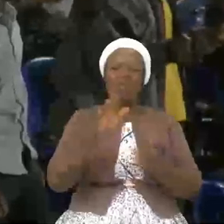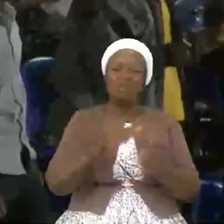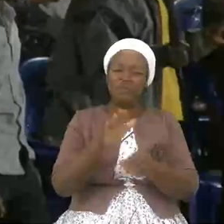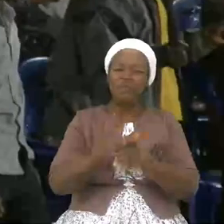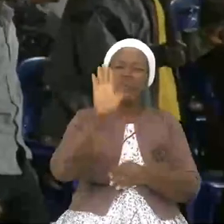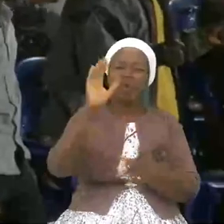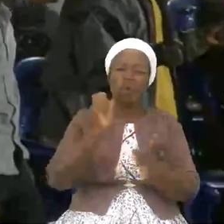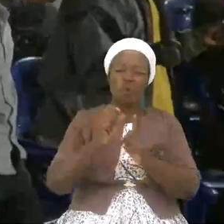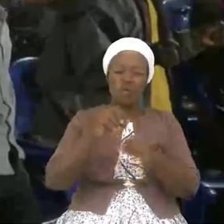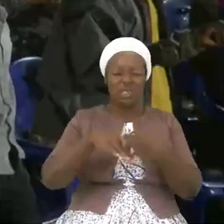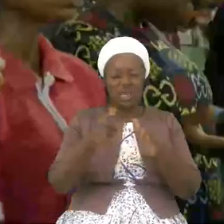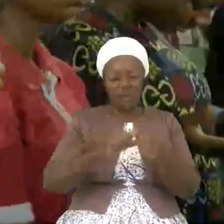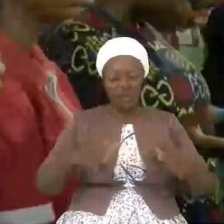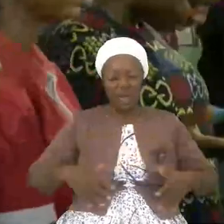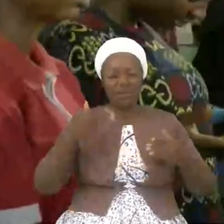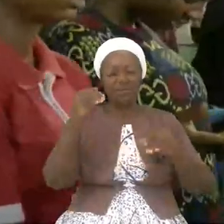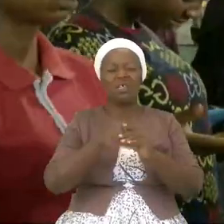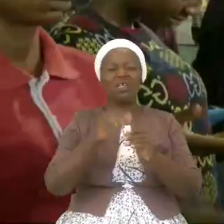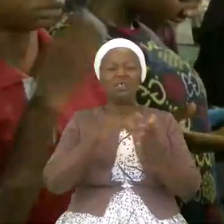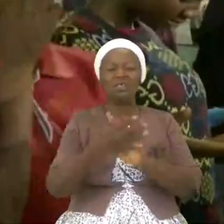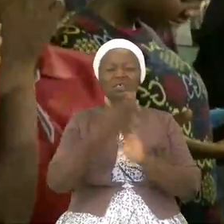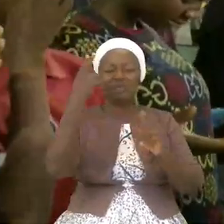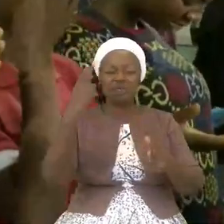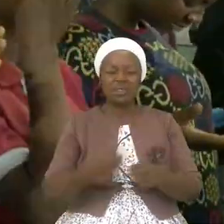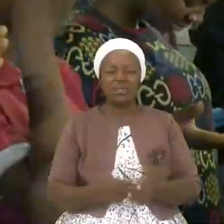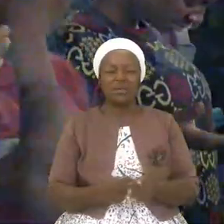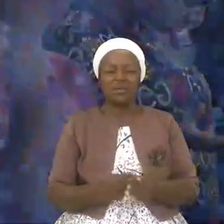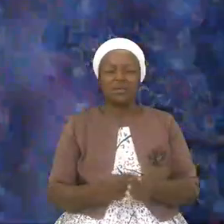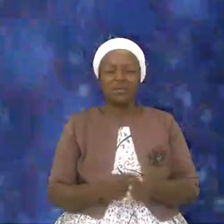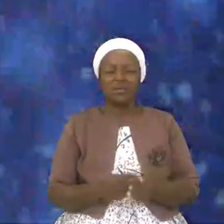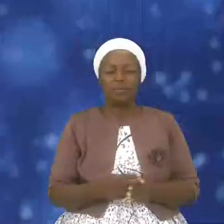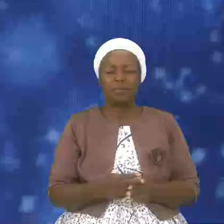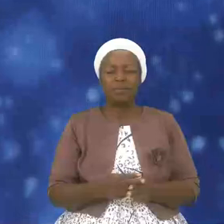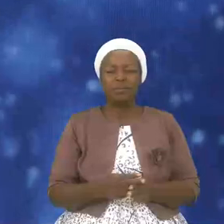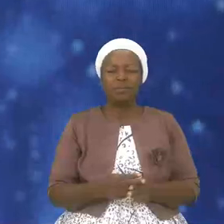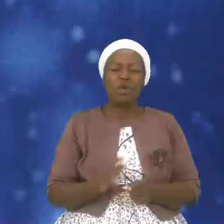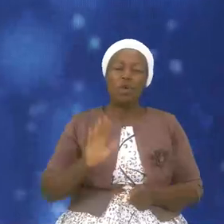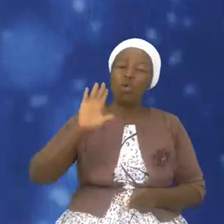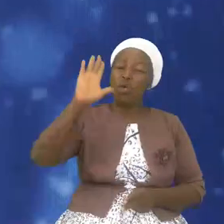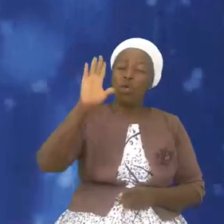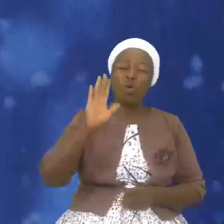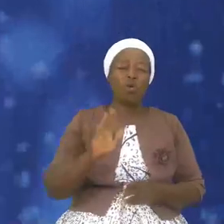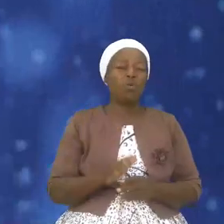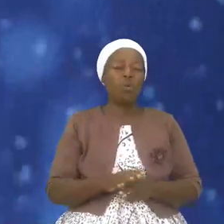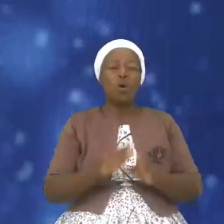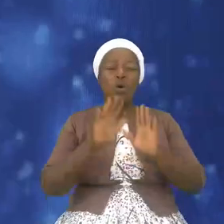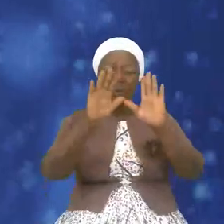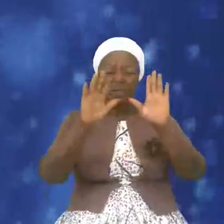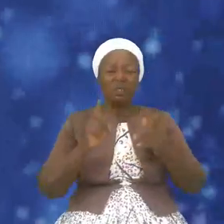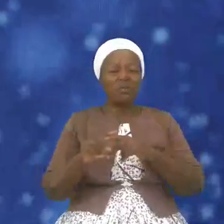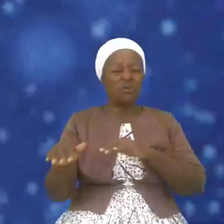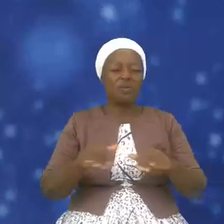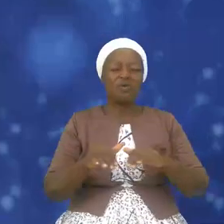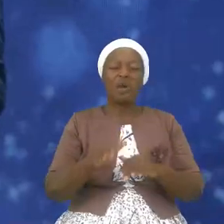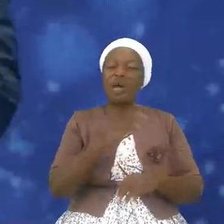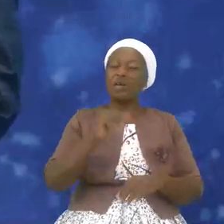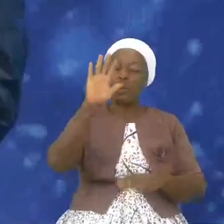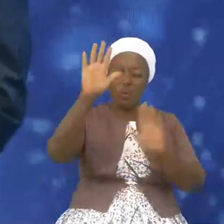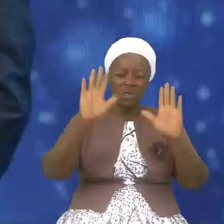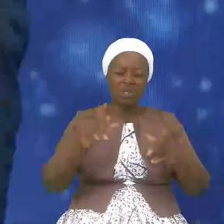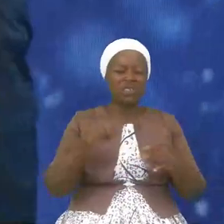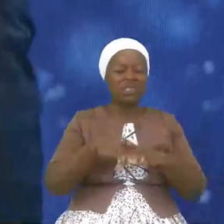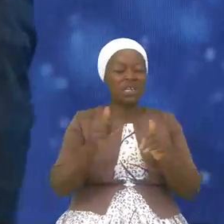ta parole dans chaque vie au nom de Jésus. Tes prodiges, accomplis-les. Tes